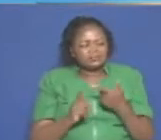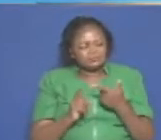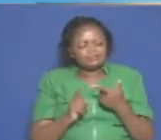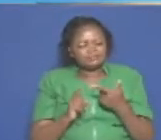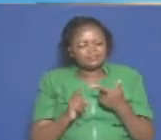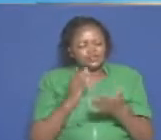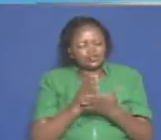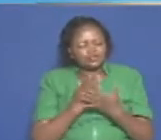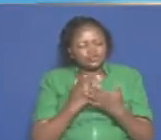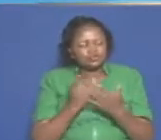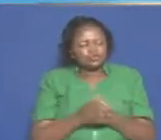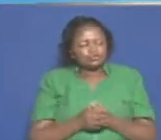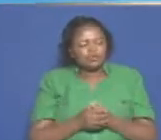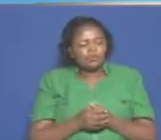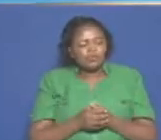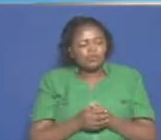moja ama nyingine